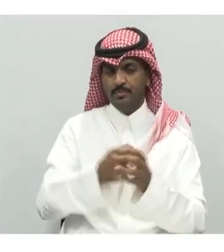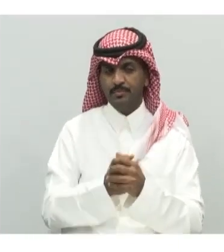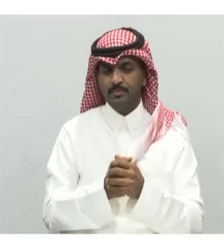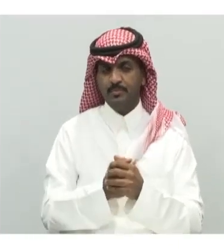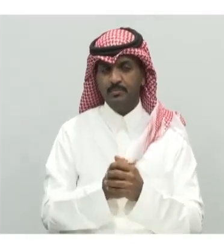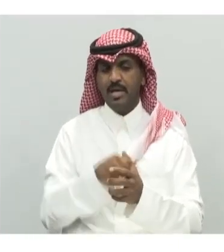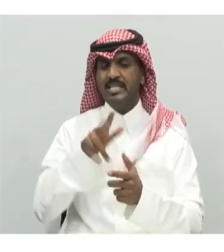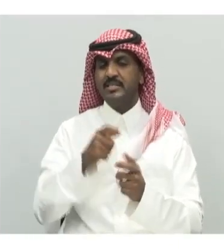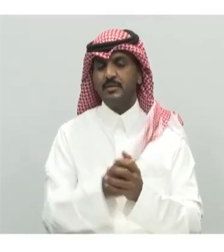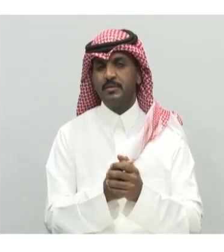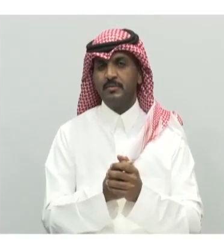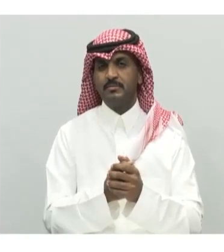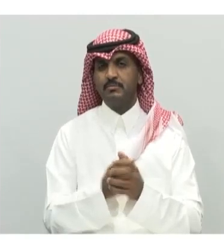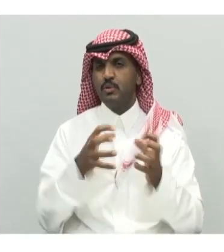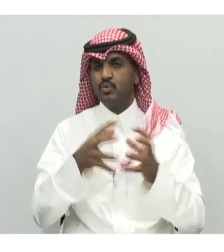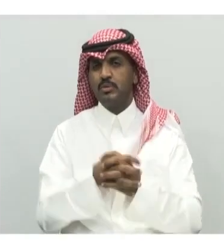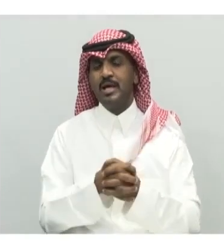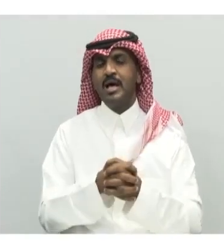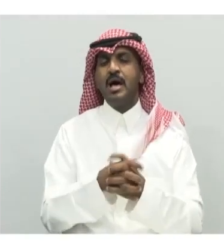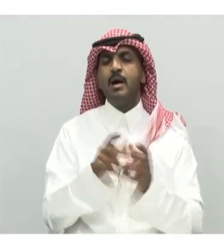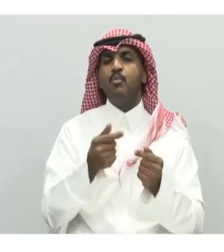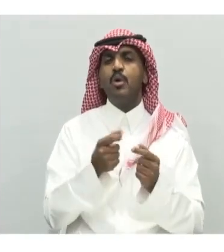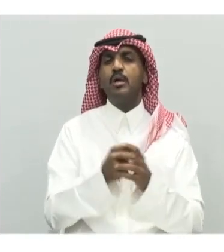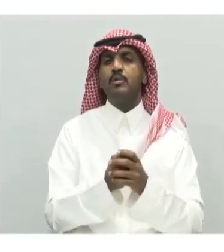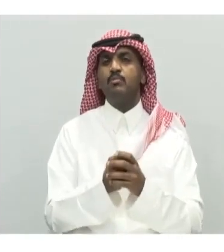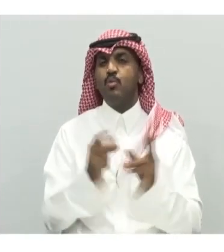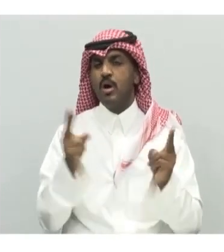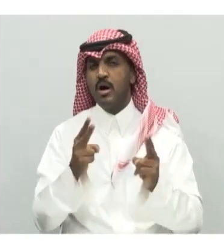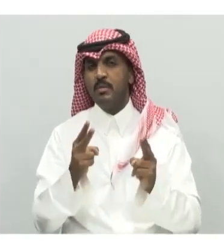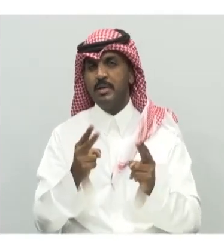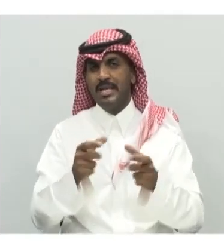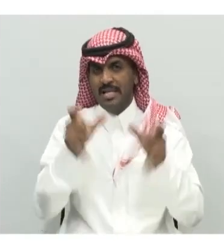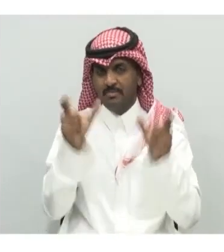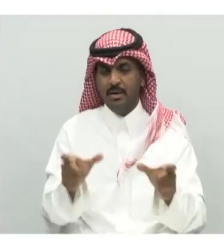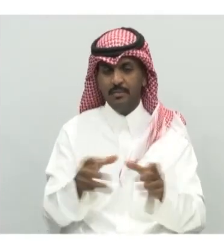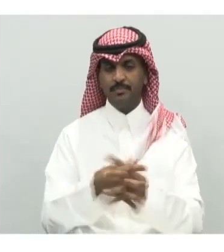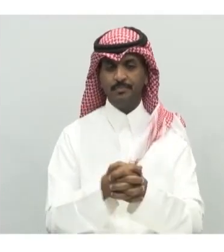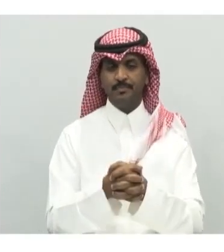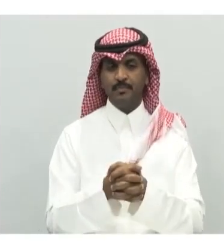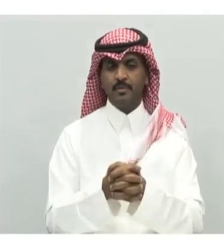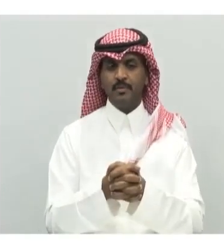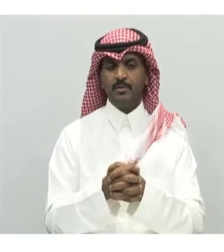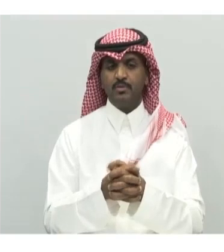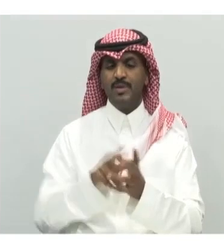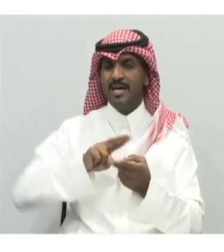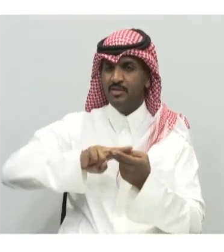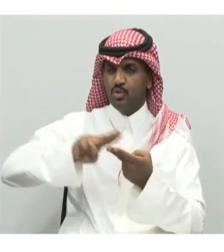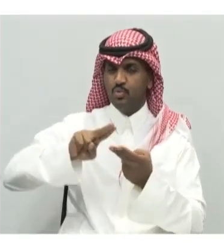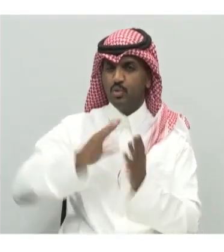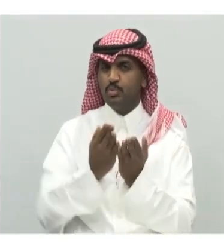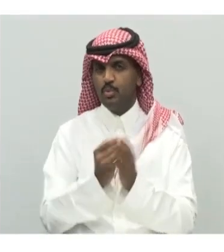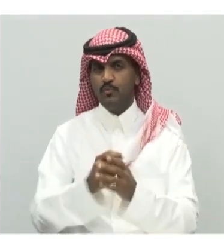الجزيه ويقصد بالجزيه اموالا تؤخذ مقابل الحمايه اذ هم ارسلوا له